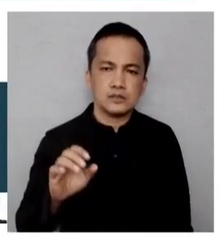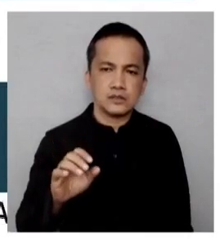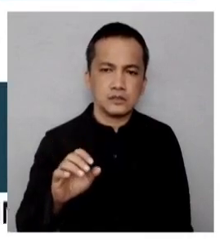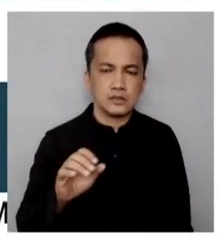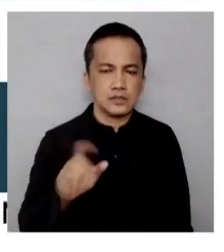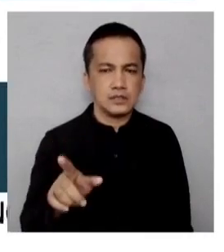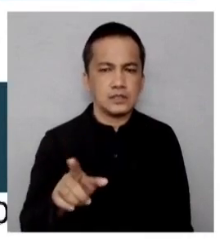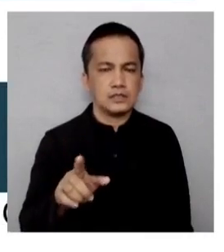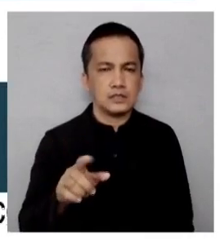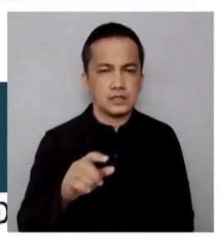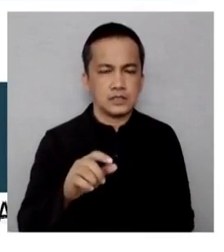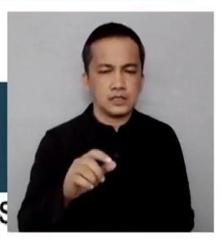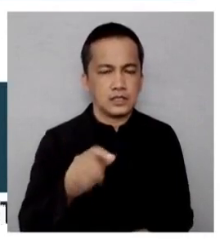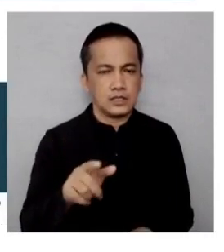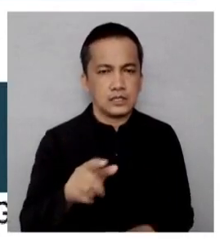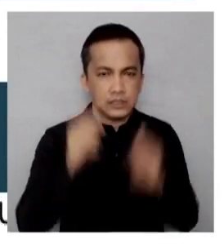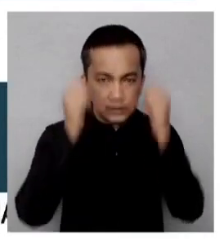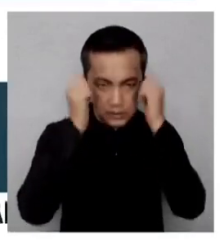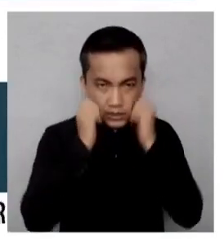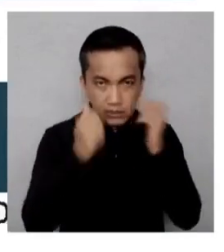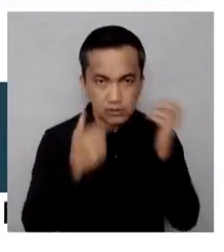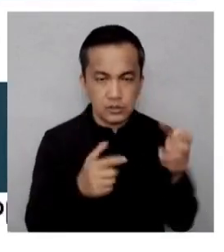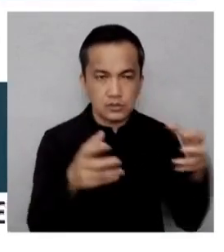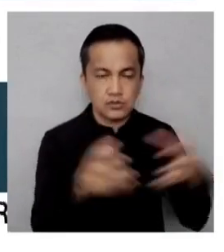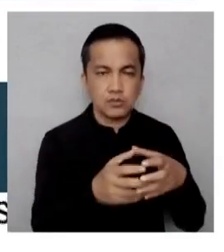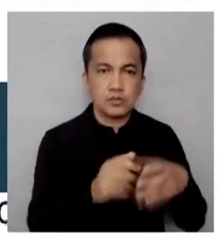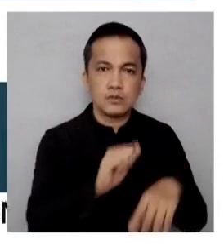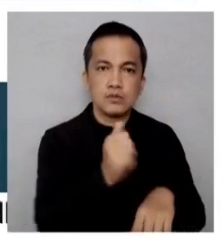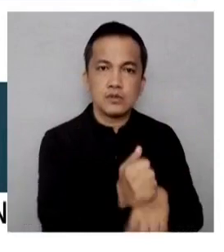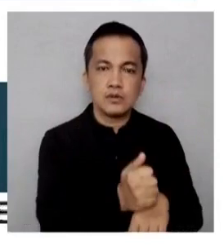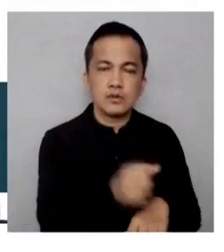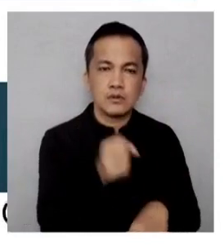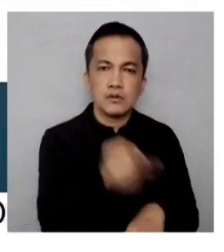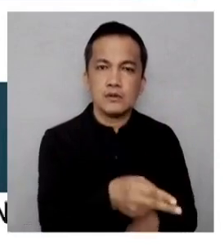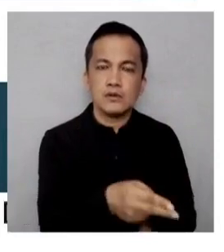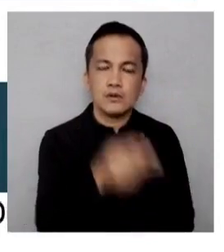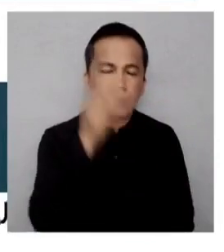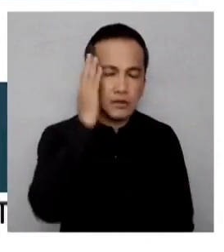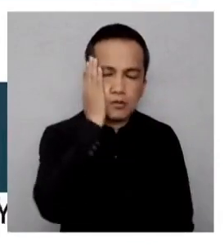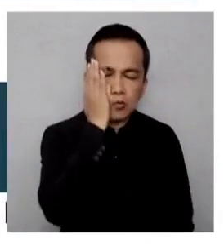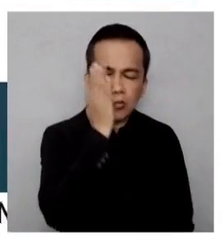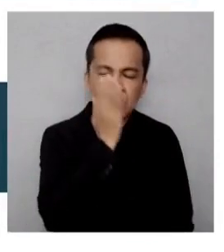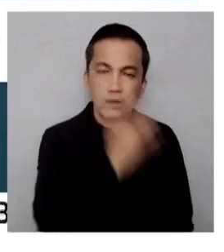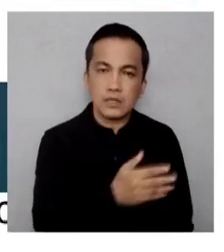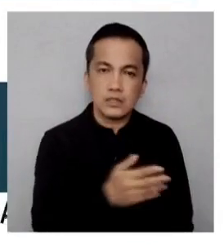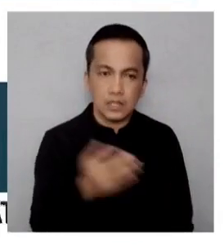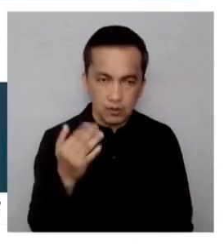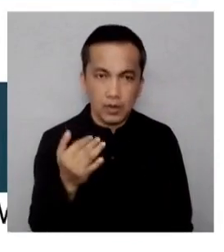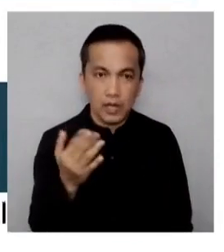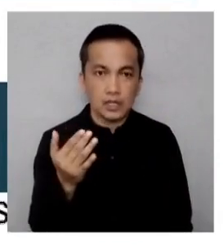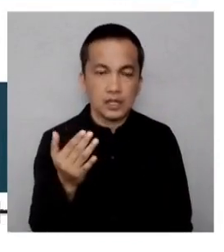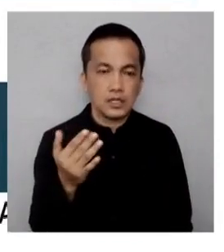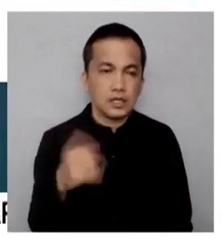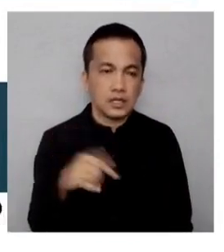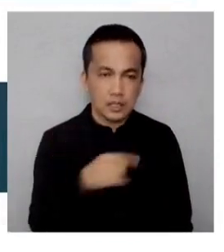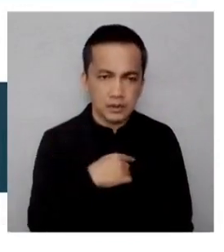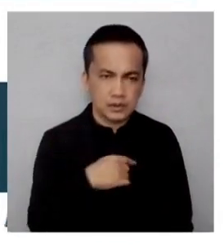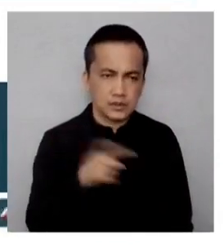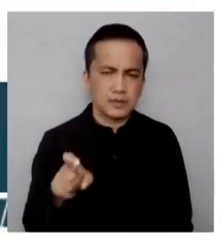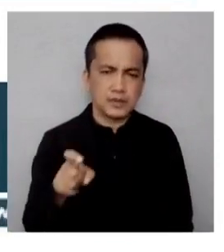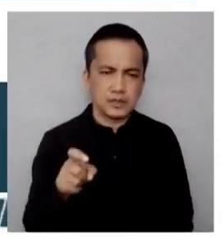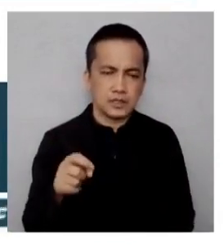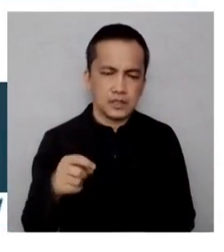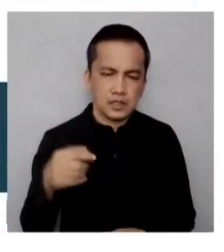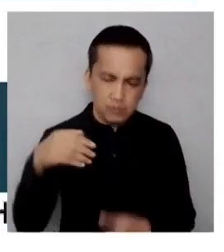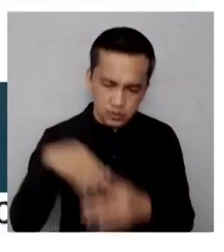terrorist group or terrorist. Kaya talagang kaya kami dapat ay madaan muna ito sa due